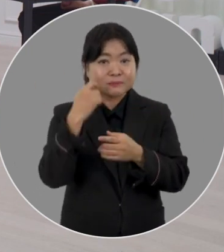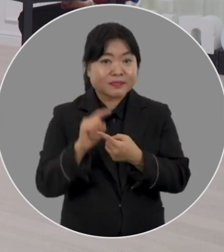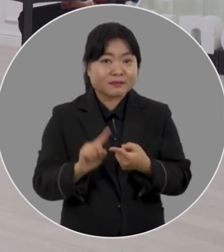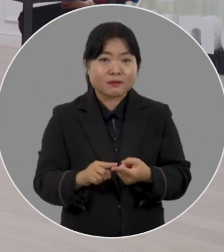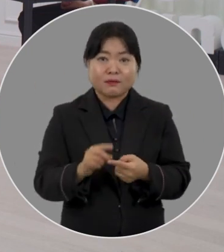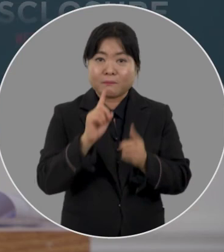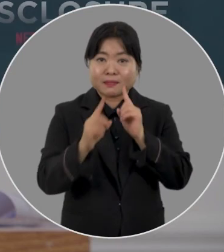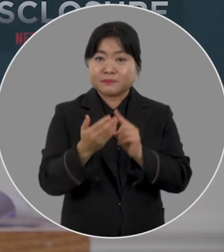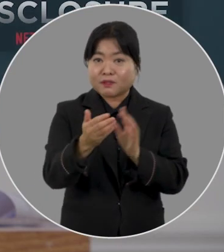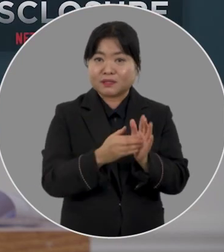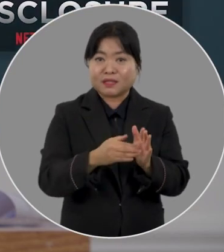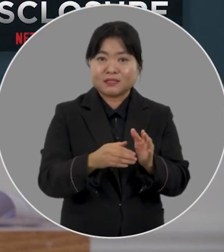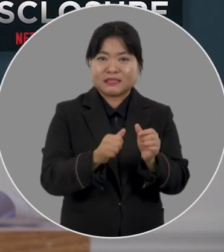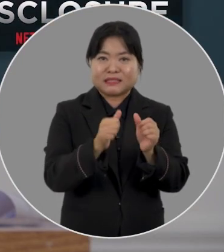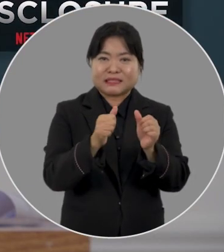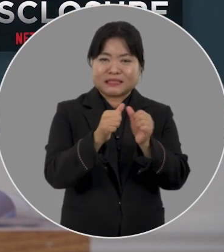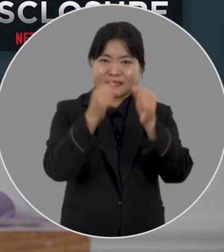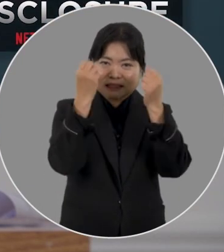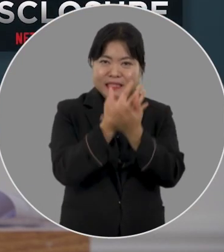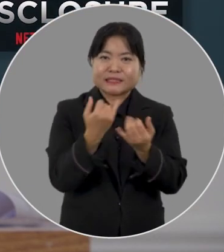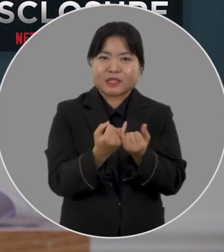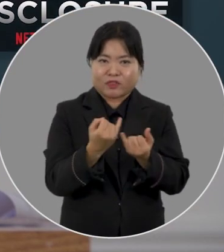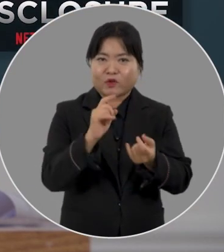대해서 말씀을 드렸는데 트랜스젠더에 관한 그런